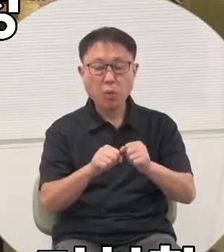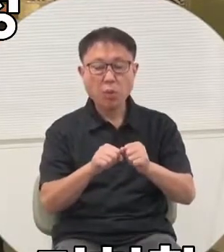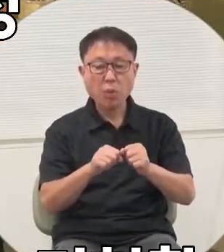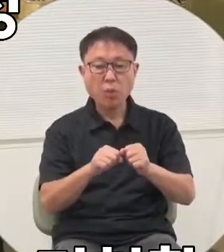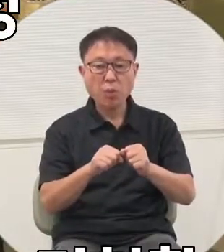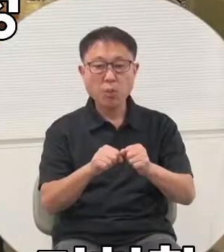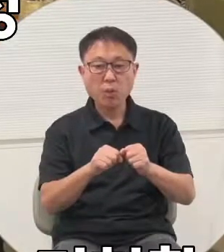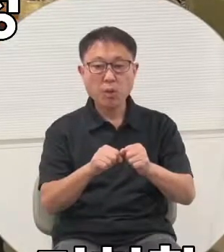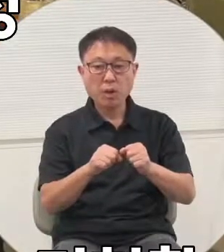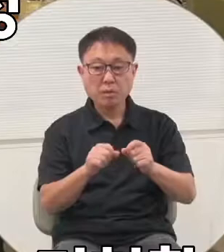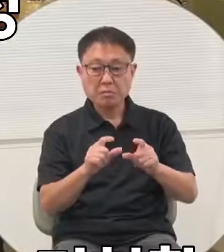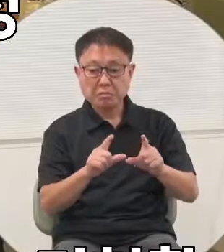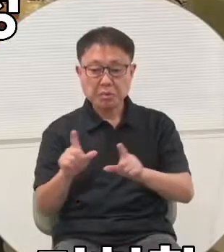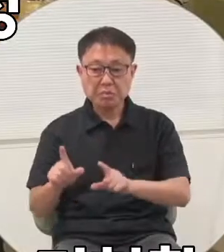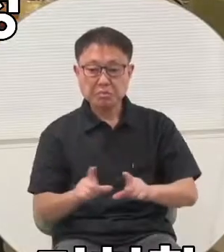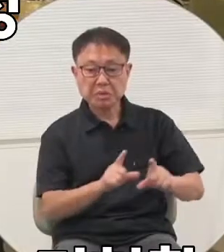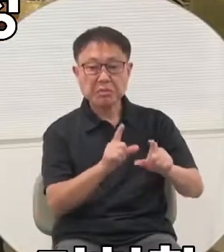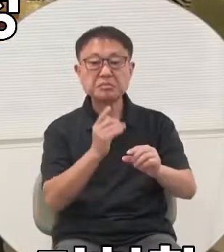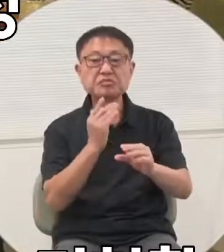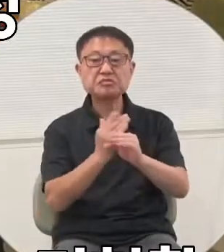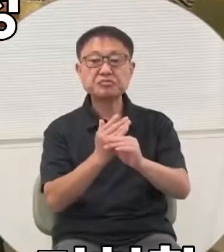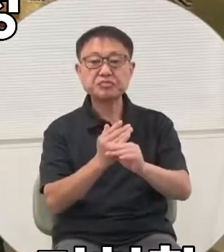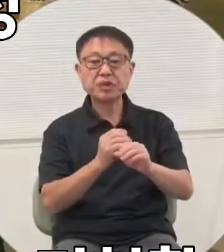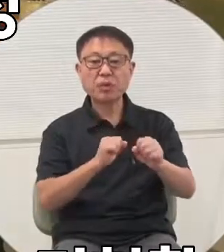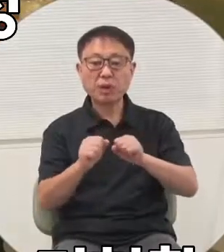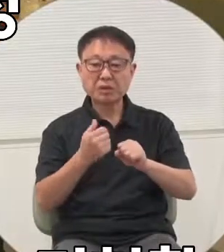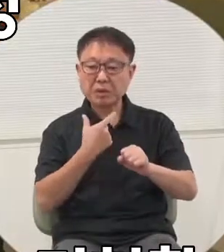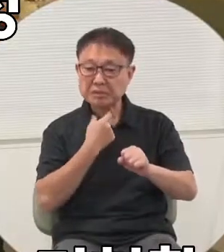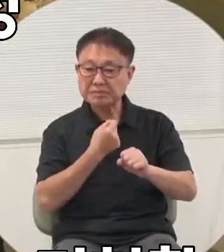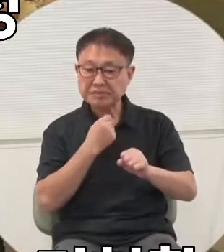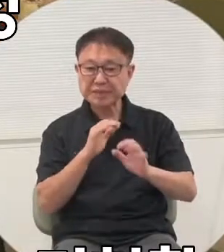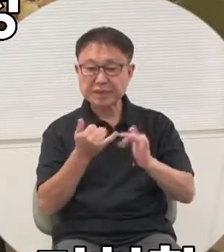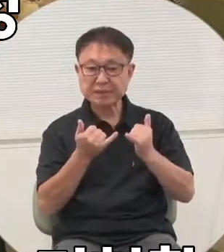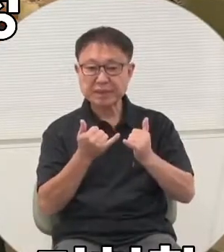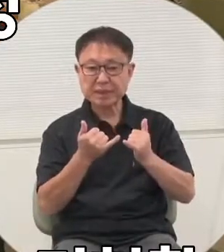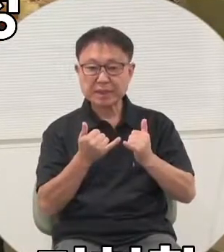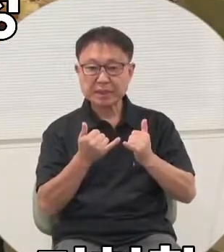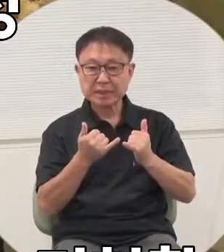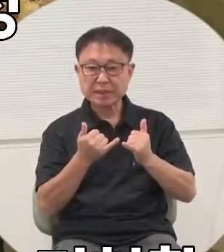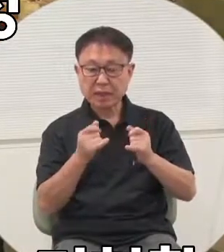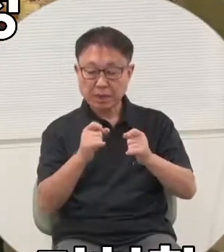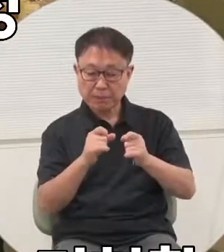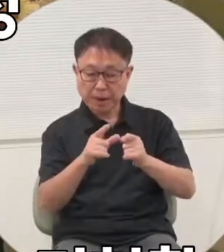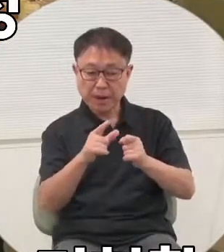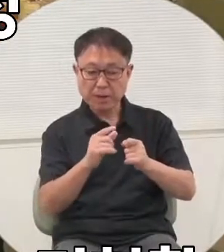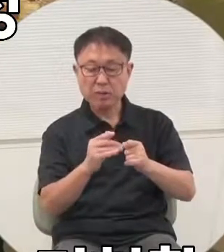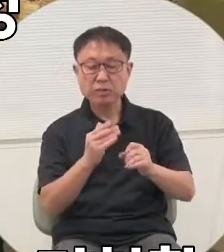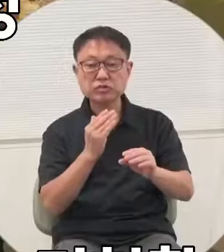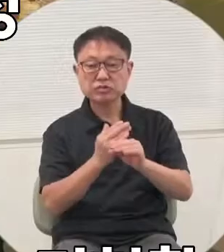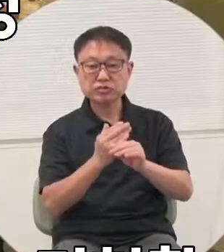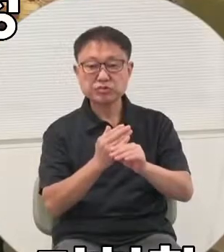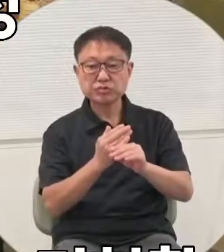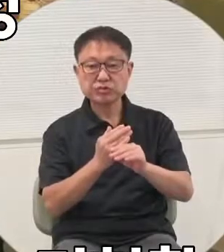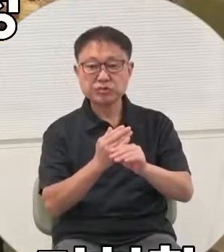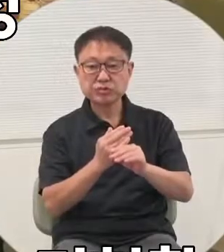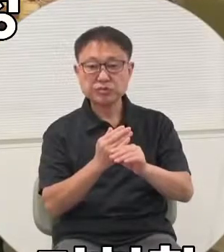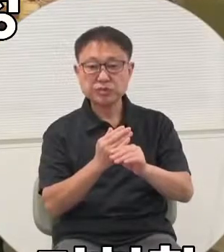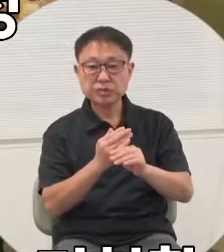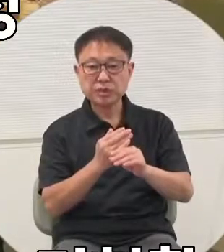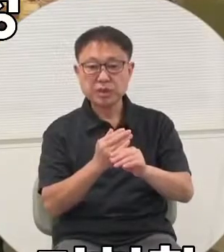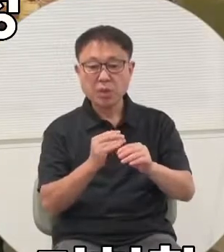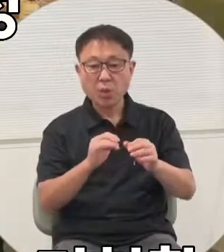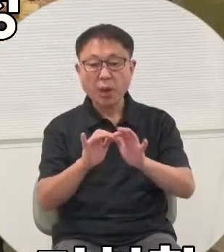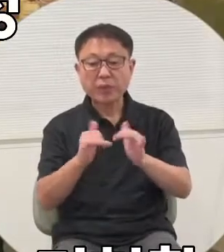일상을 통한 일상 속에서 그냥 활동들을 계속하고 싶은 분들이 많아지고 그런 사람들을 통칭해서 이제 활동가,